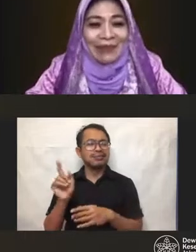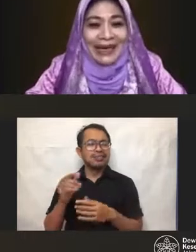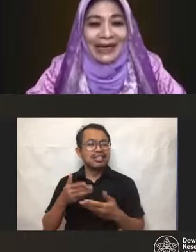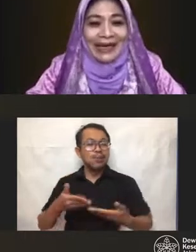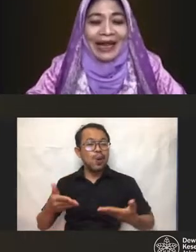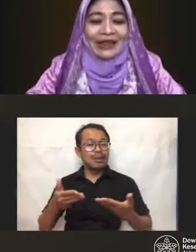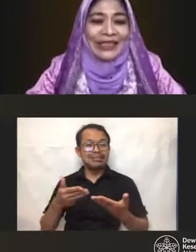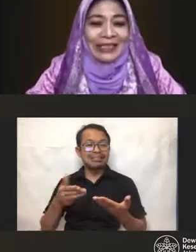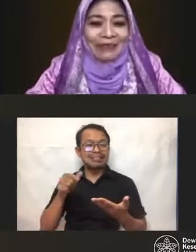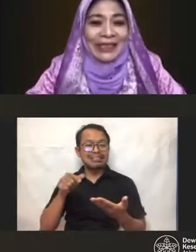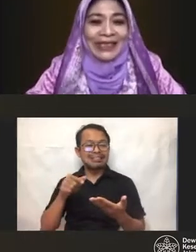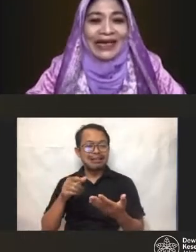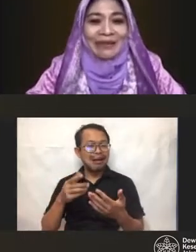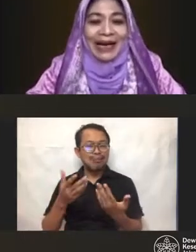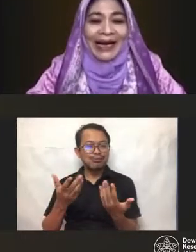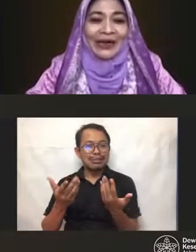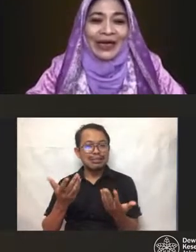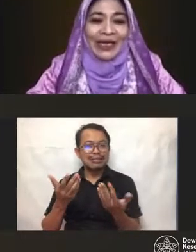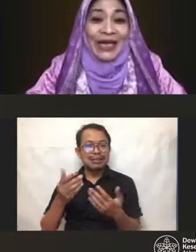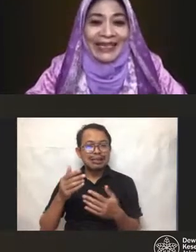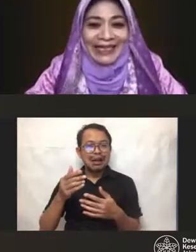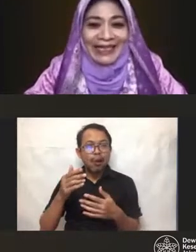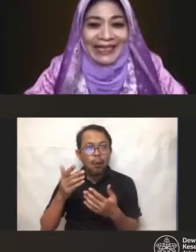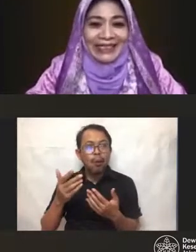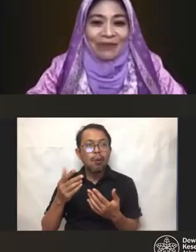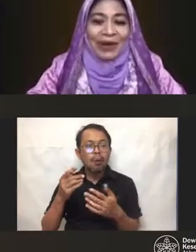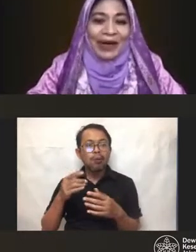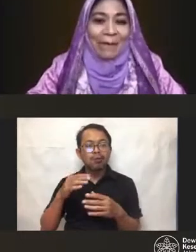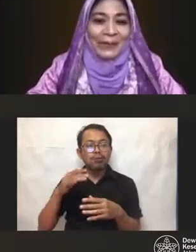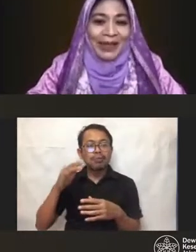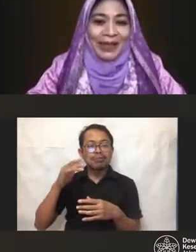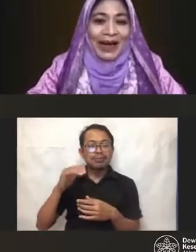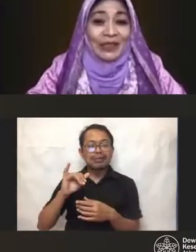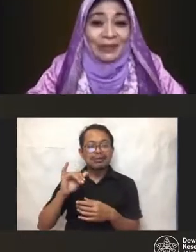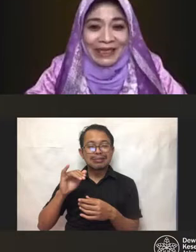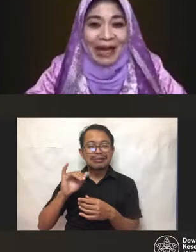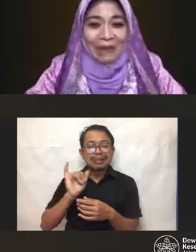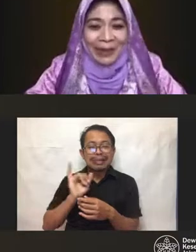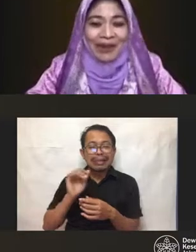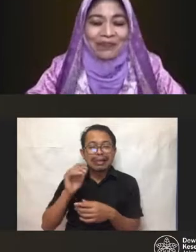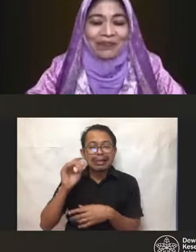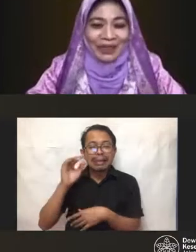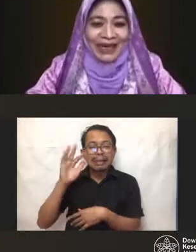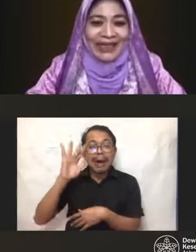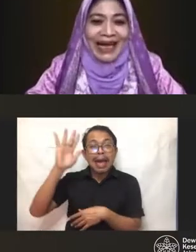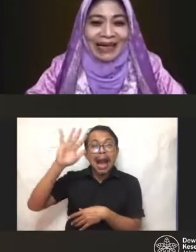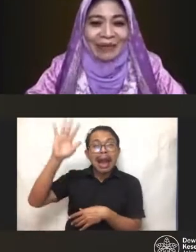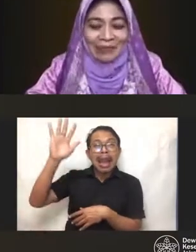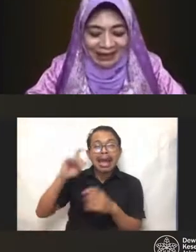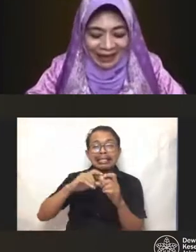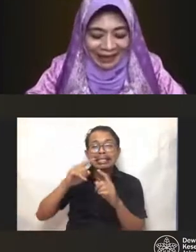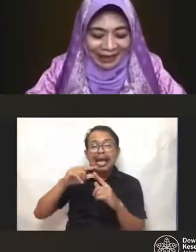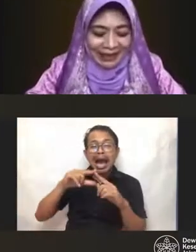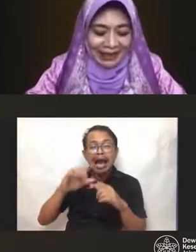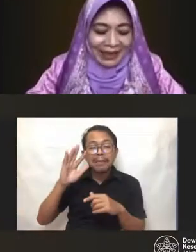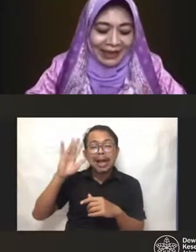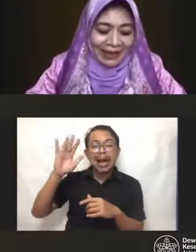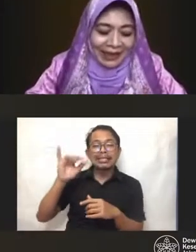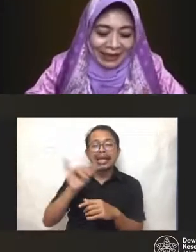tidak seperti yang kita bayangkan atau tidak seperti yang dibayangkan oleh Sultan Takdir Ali Syahbana. Lalu seperti apa ya potret keagamaan